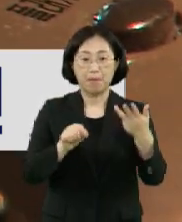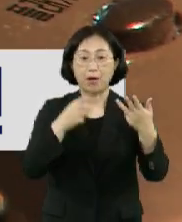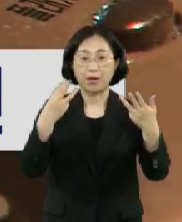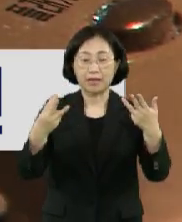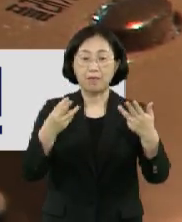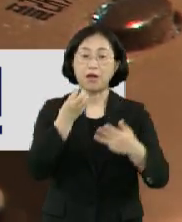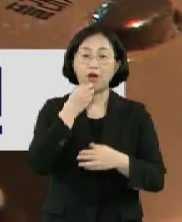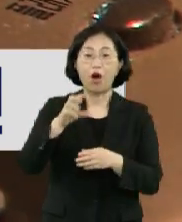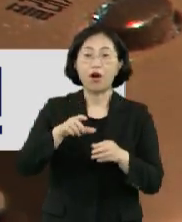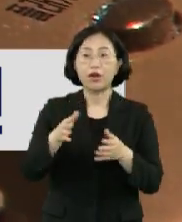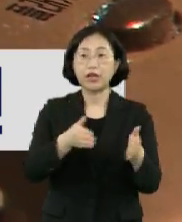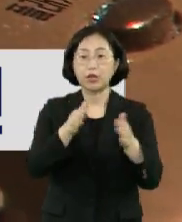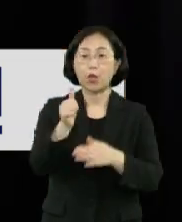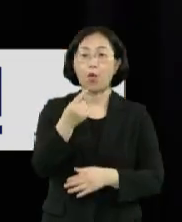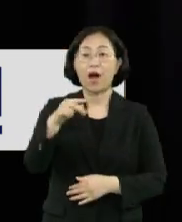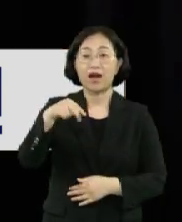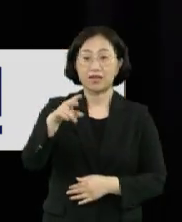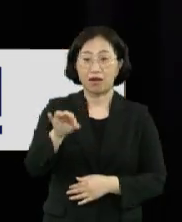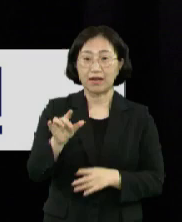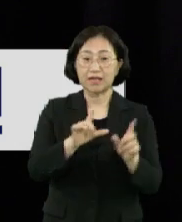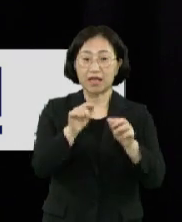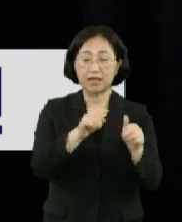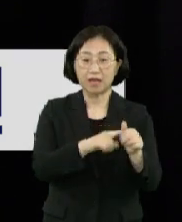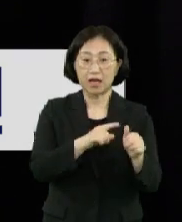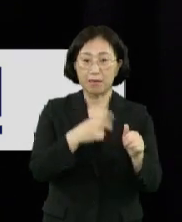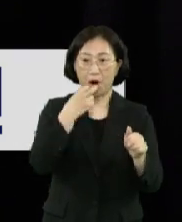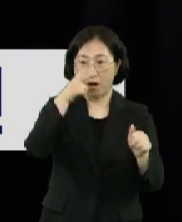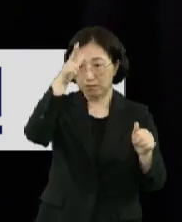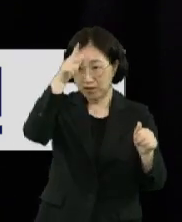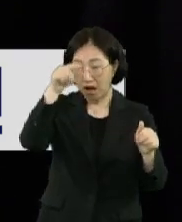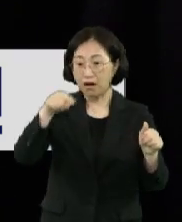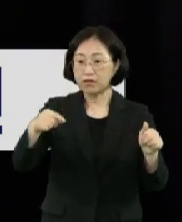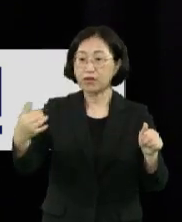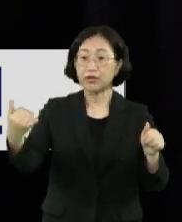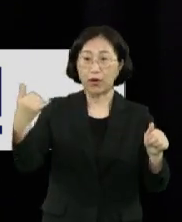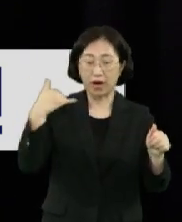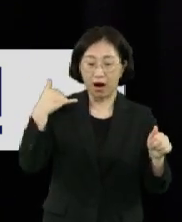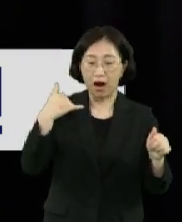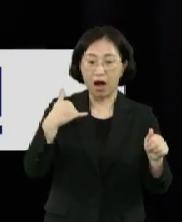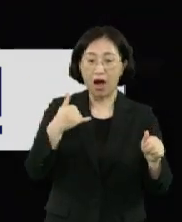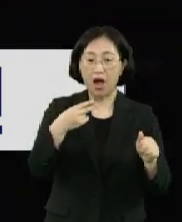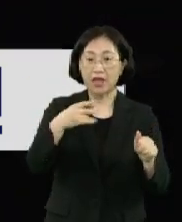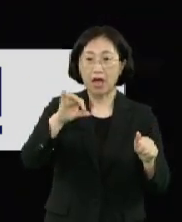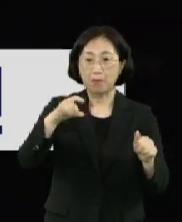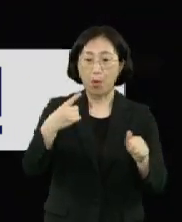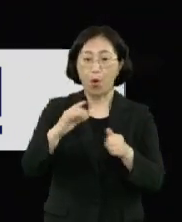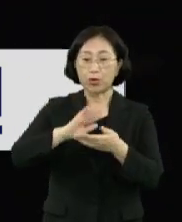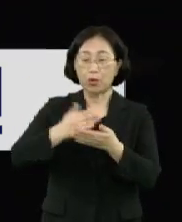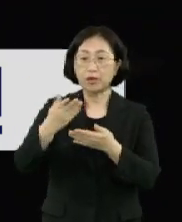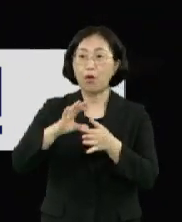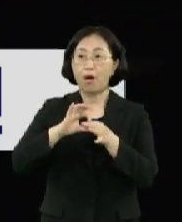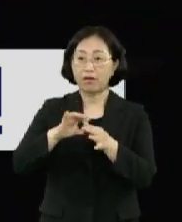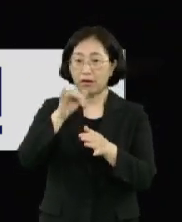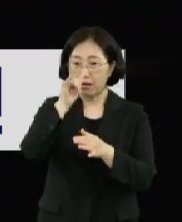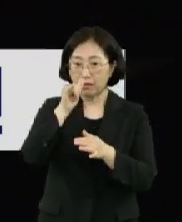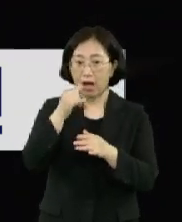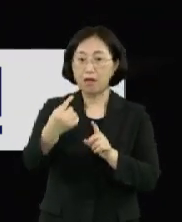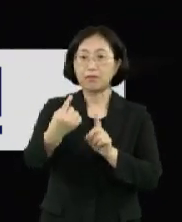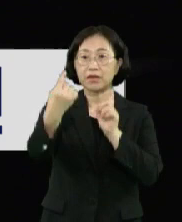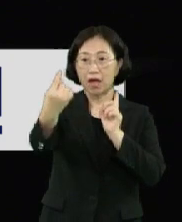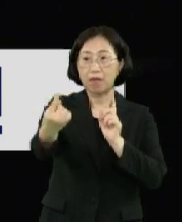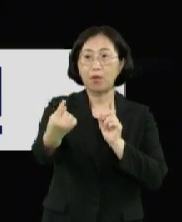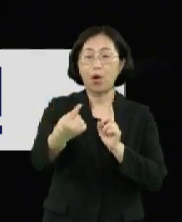3일 경기도 화성에 사는 A씨는 검사를 사칭한 사람으로부터 대포통장 범죄에 연루됐으니 비대면